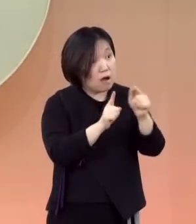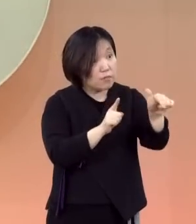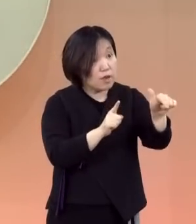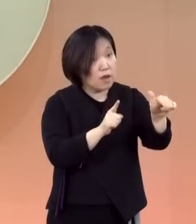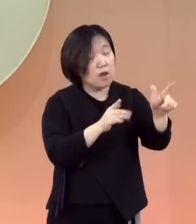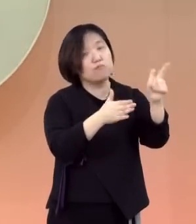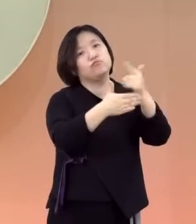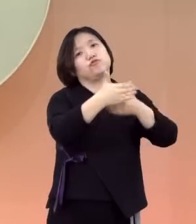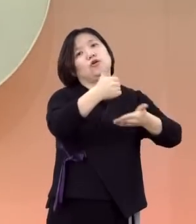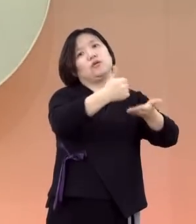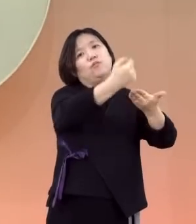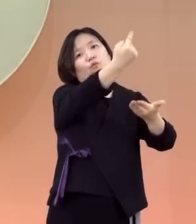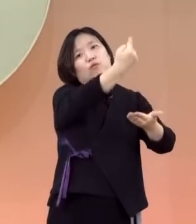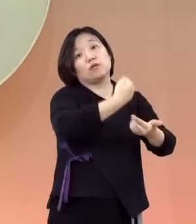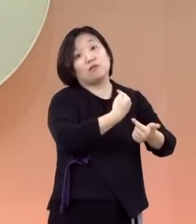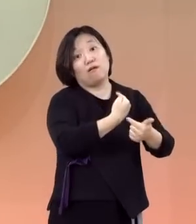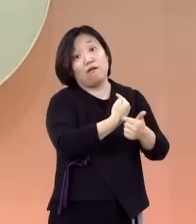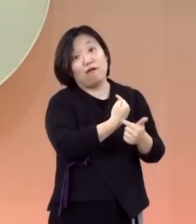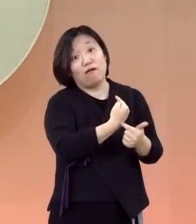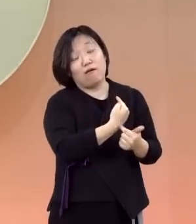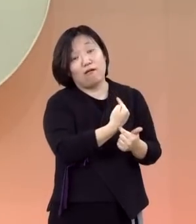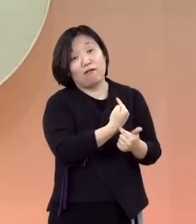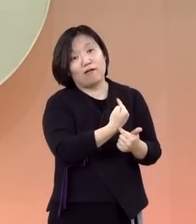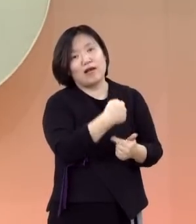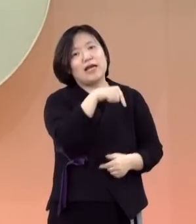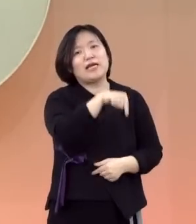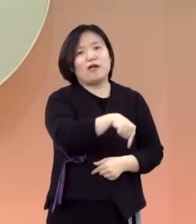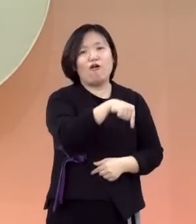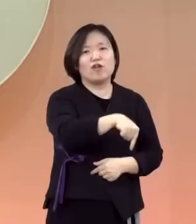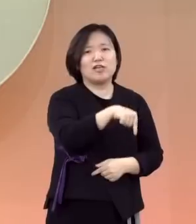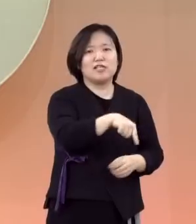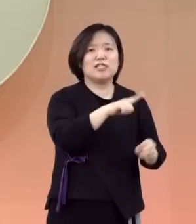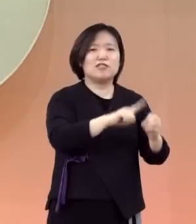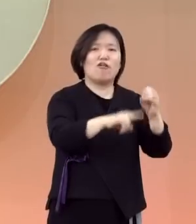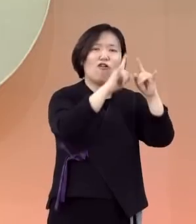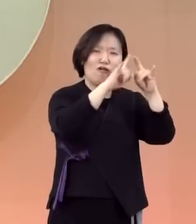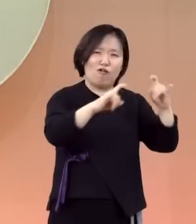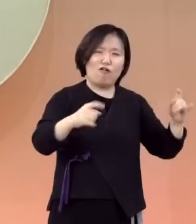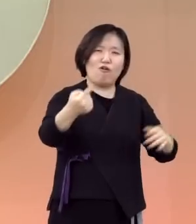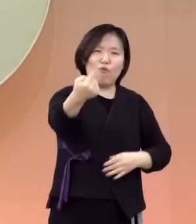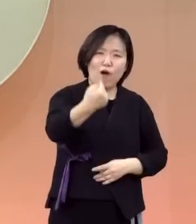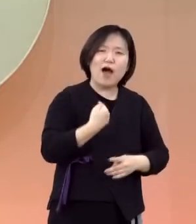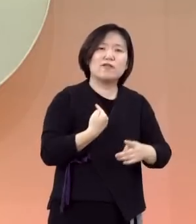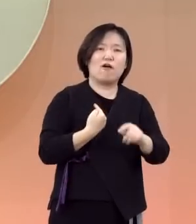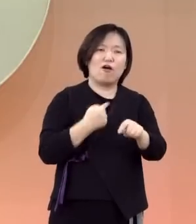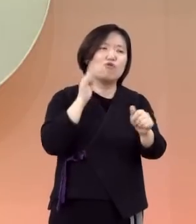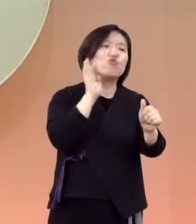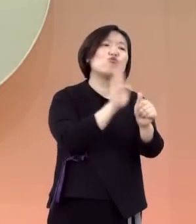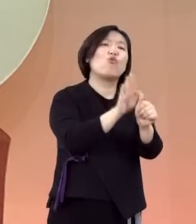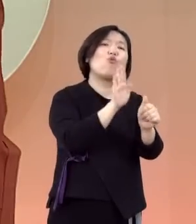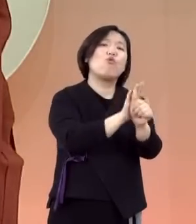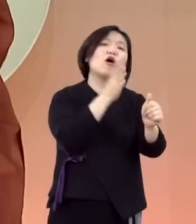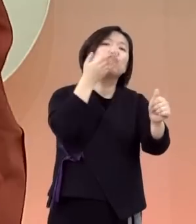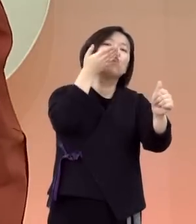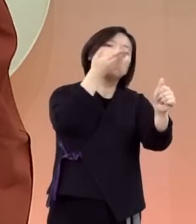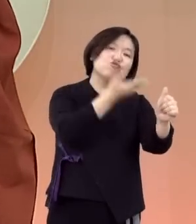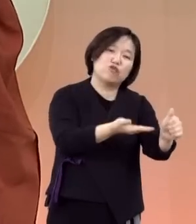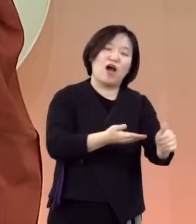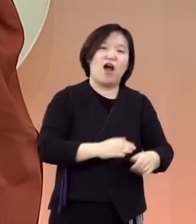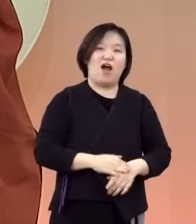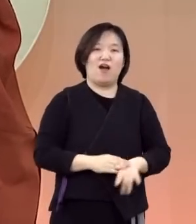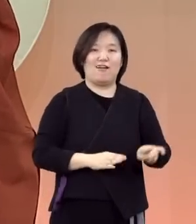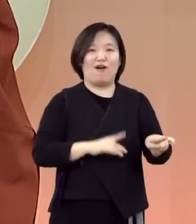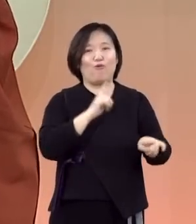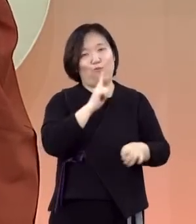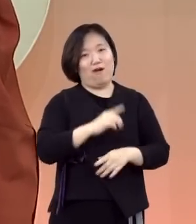절이었는데,부처님이나타나셔서 저에게이절에와서 도움을청하라고하셨습니다.""여기